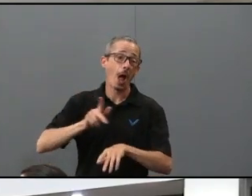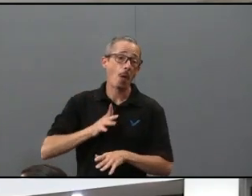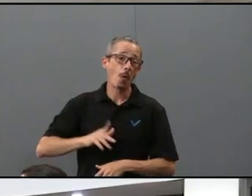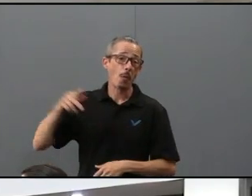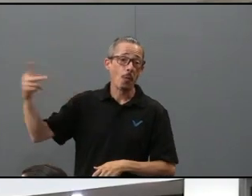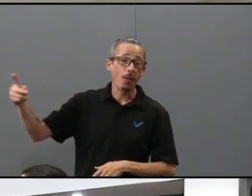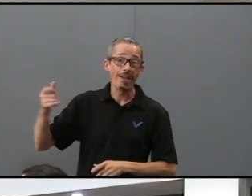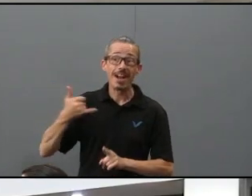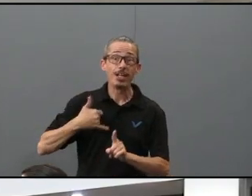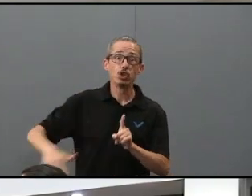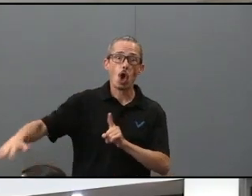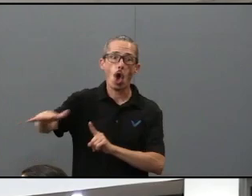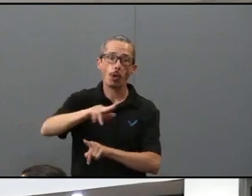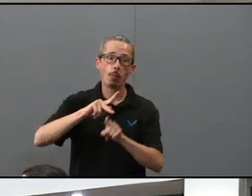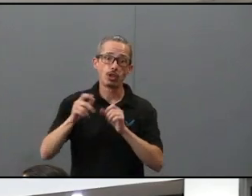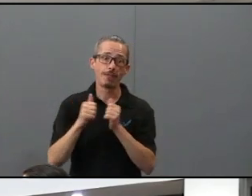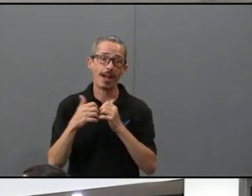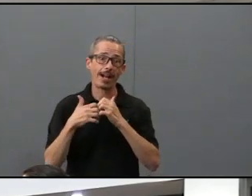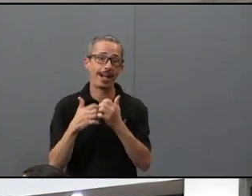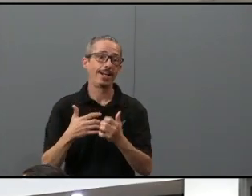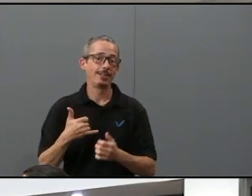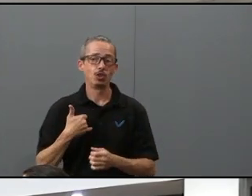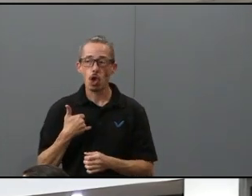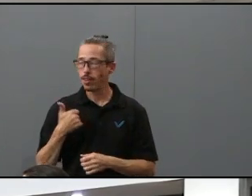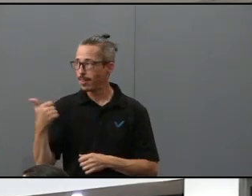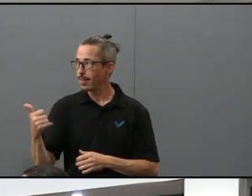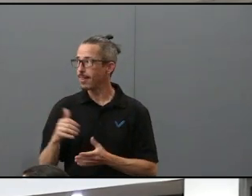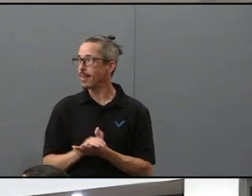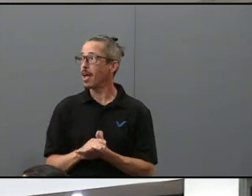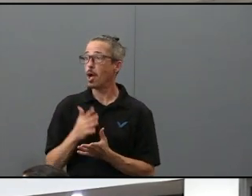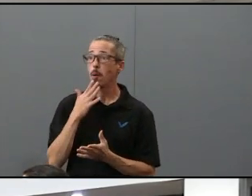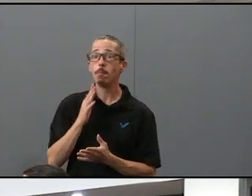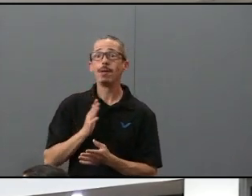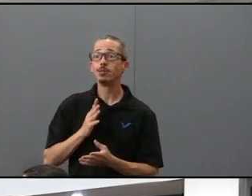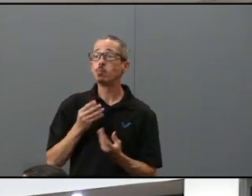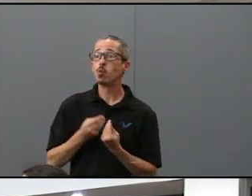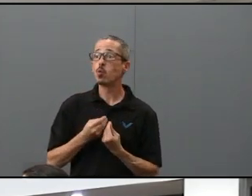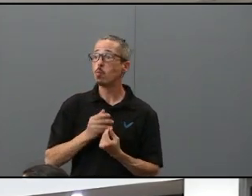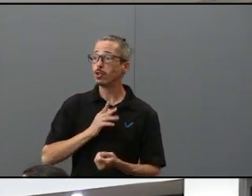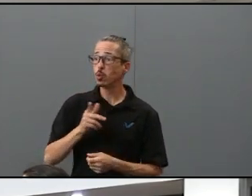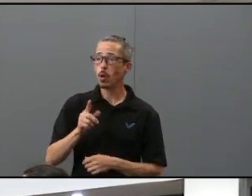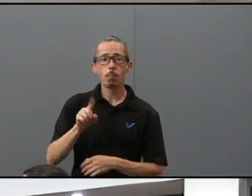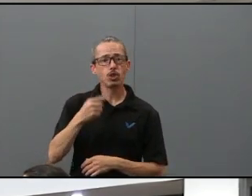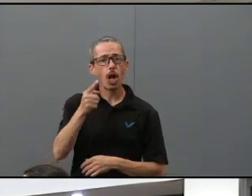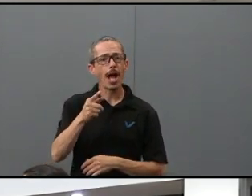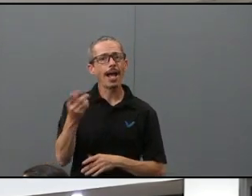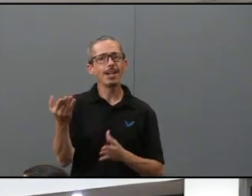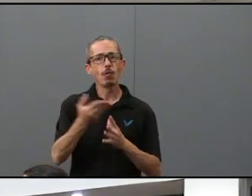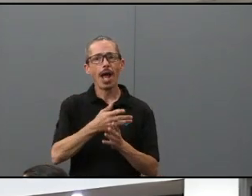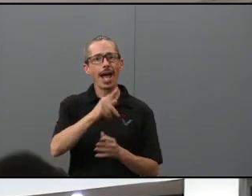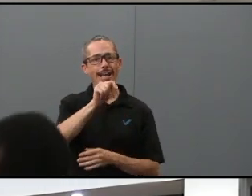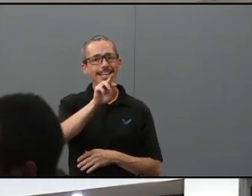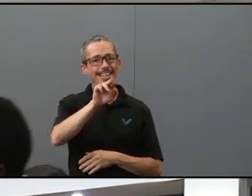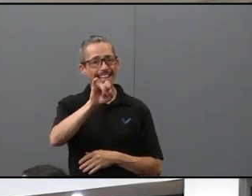avec les jeunes ben oui ben oui prochain merci beaucoup monsieur urbain prochaine intervenant Tristan amilc